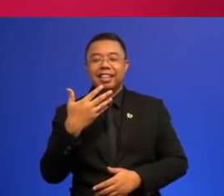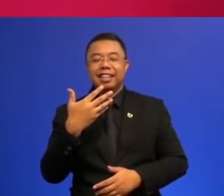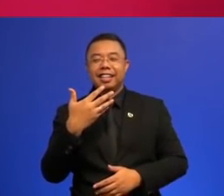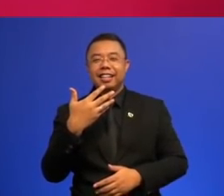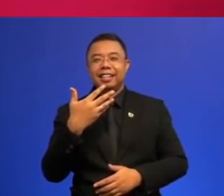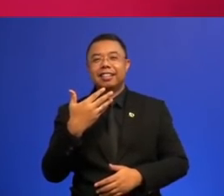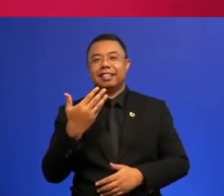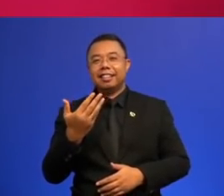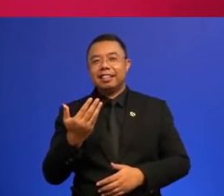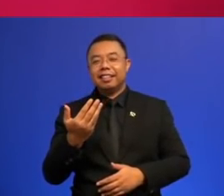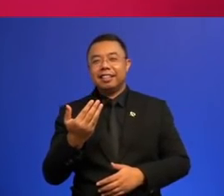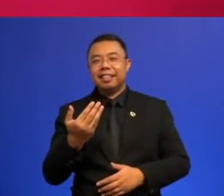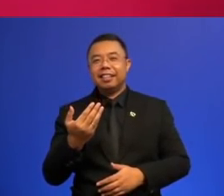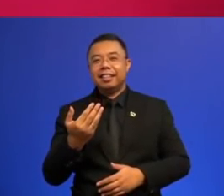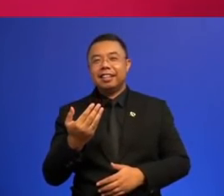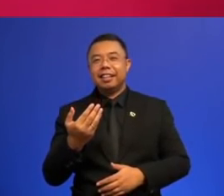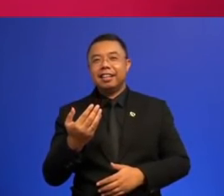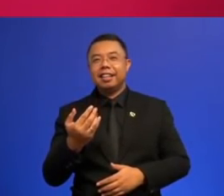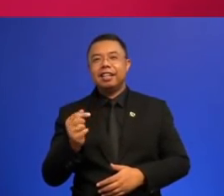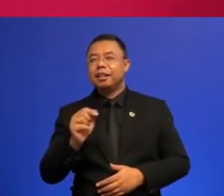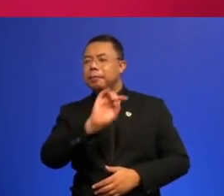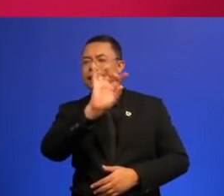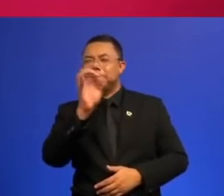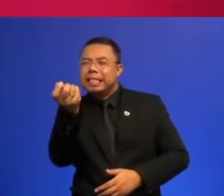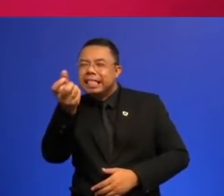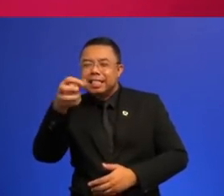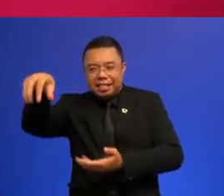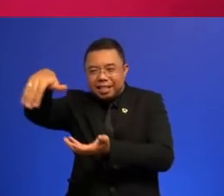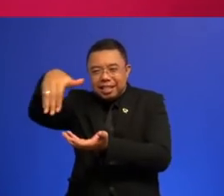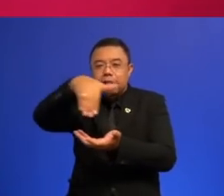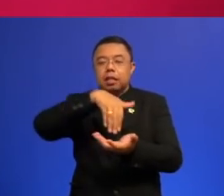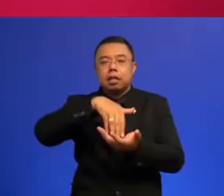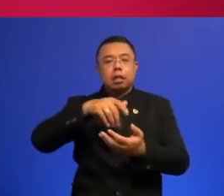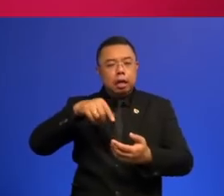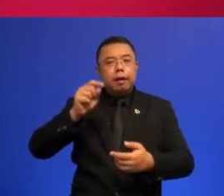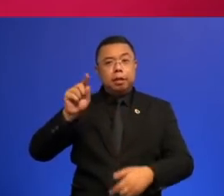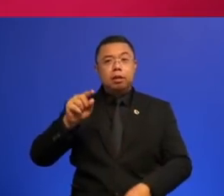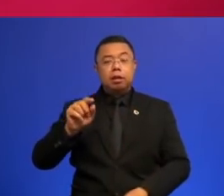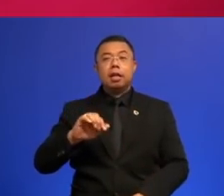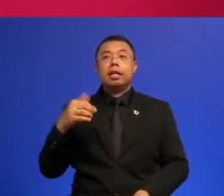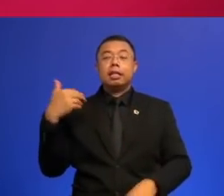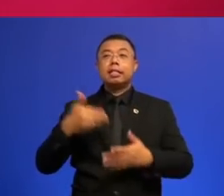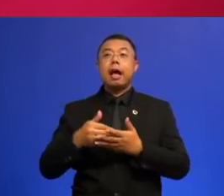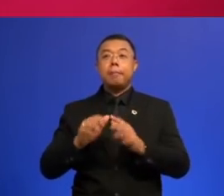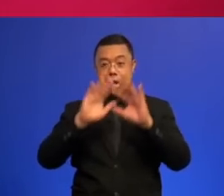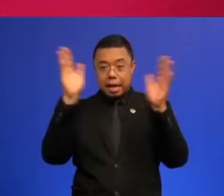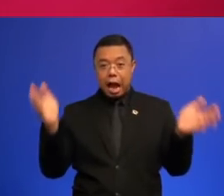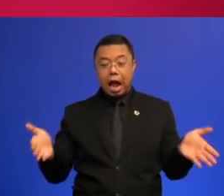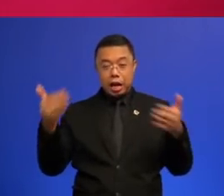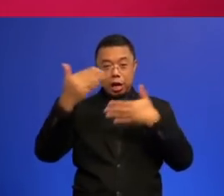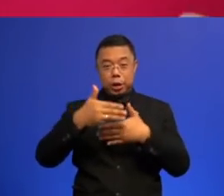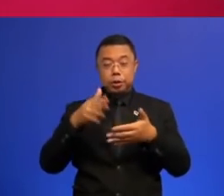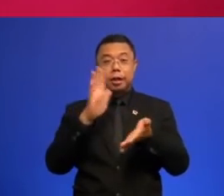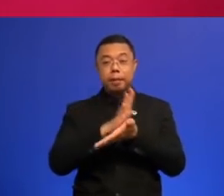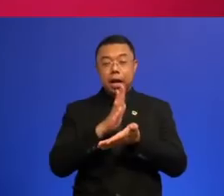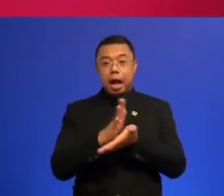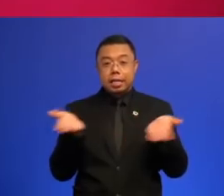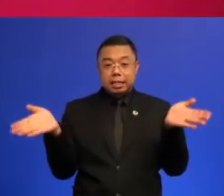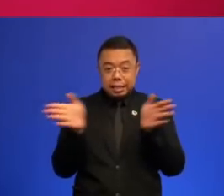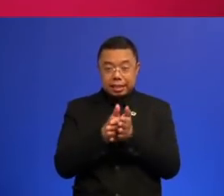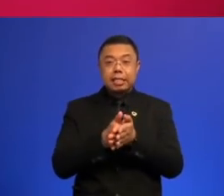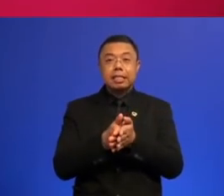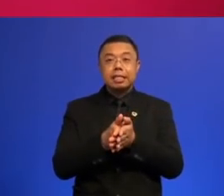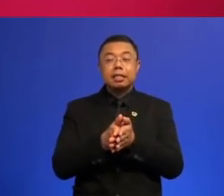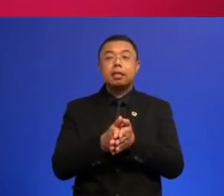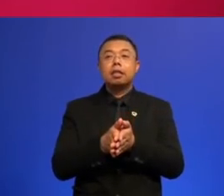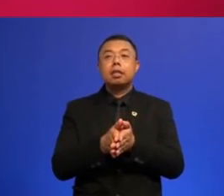Pak. Perintilan gitu Pak yang bersimprint. Oh itu ekstrim loh. Iya. Ekstrim sampai kardus, bekas apa. Dan sudah